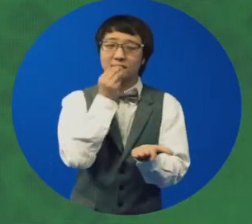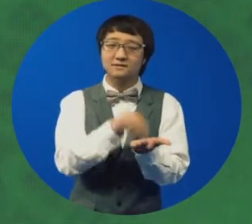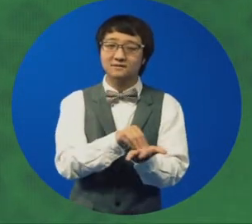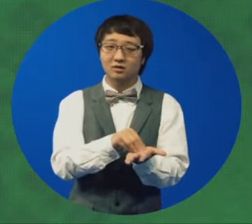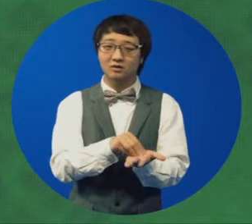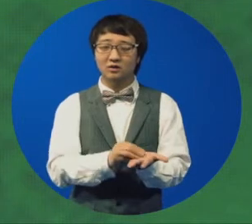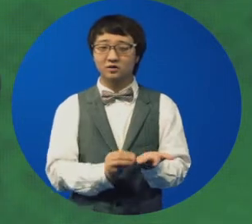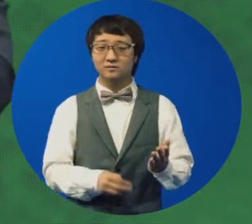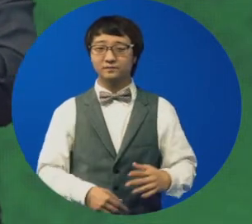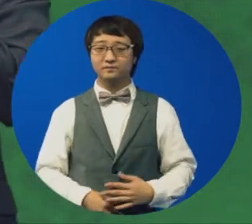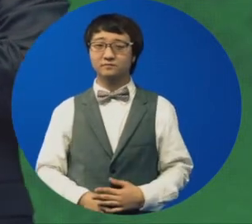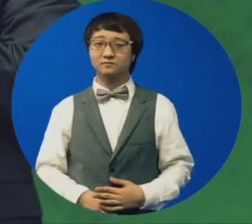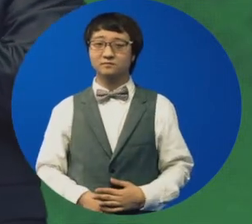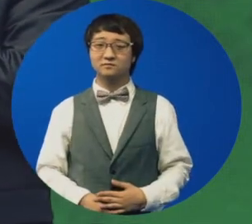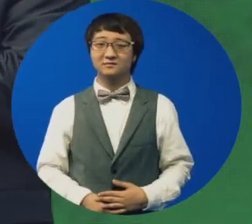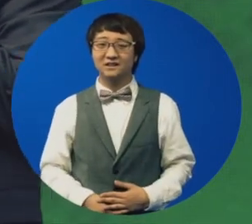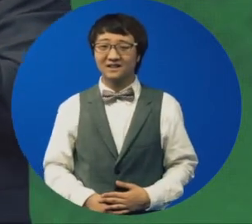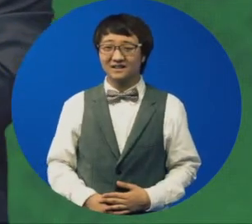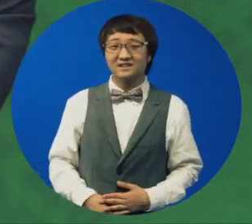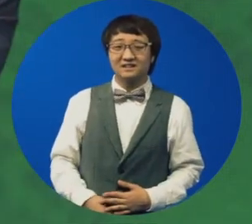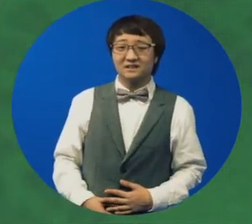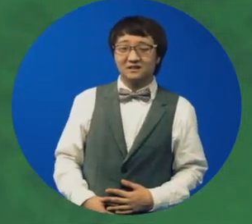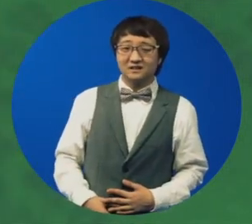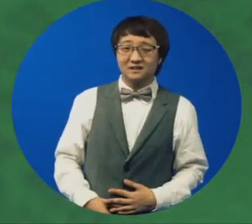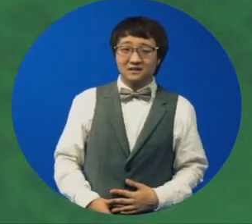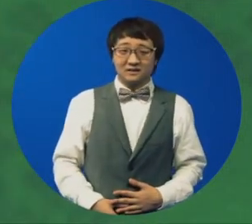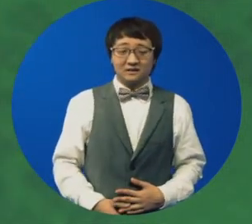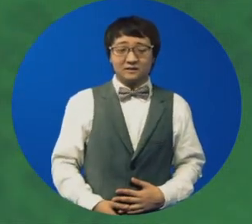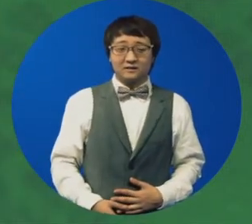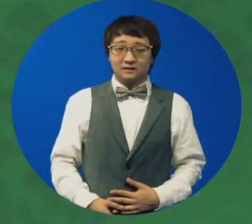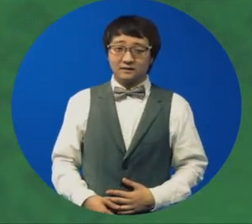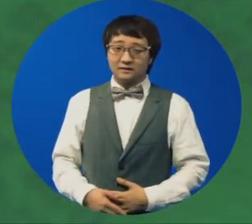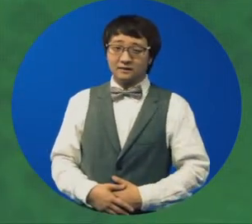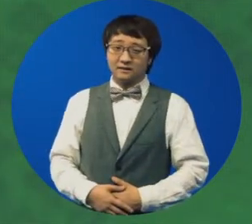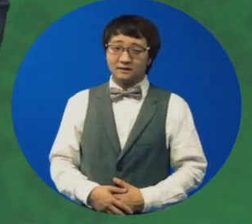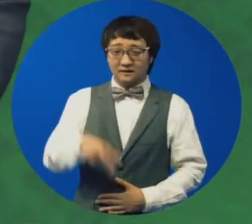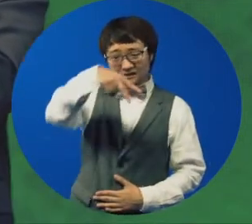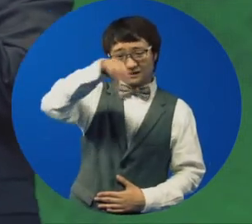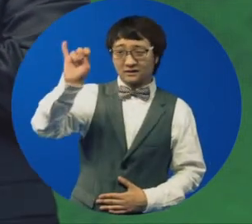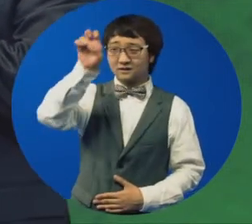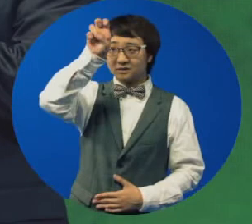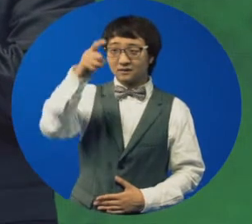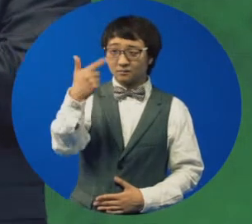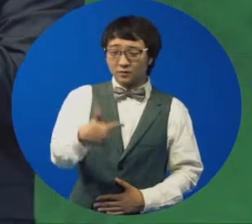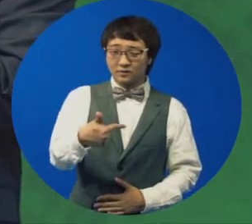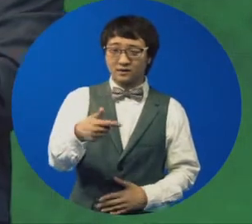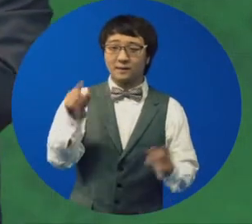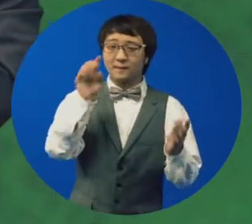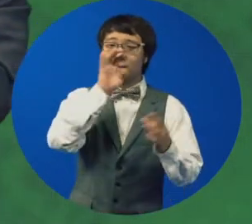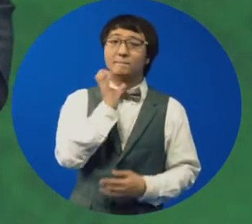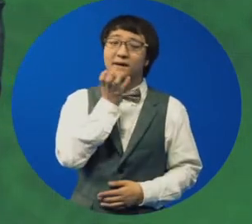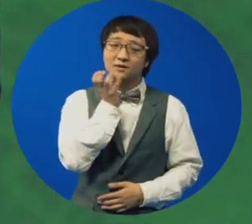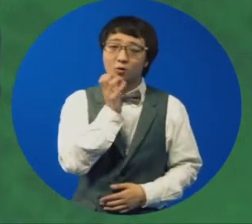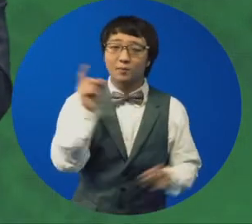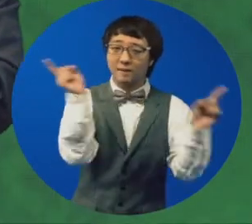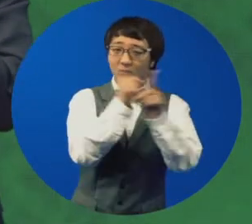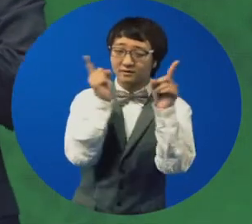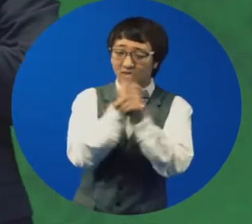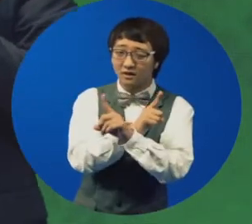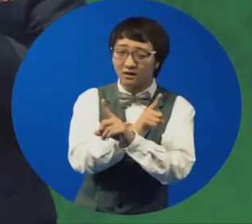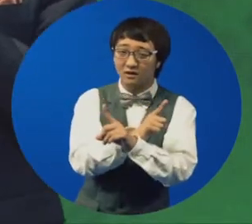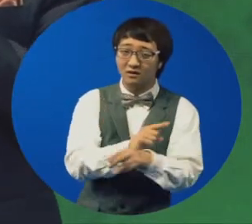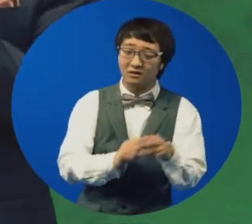예수님께서 요한의 아들 시몬의 이름을 베드로라 바꿔주셨습니다. 그 말뜻에는 너는 이제 반석이 되어라